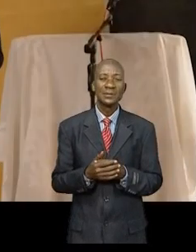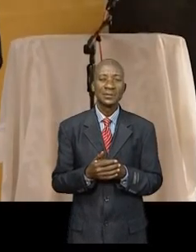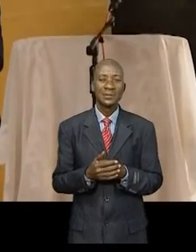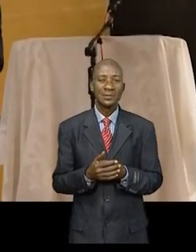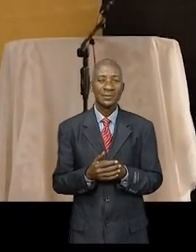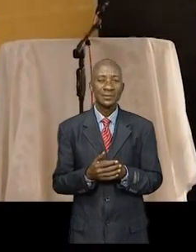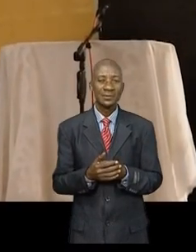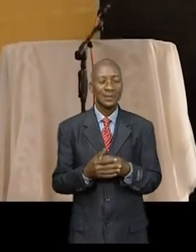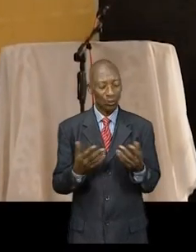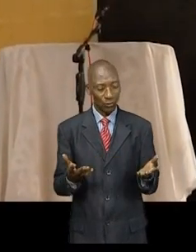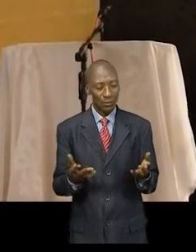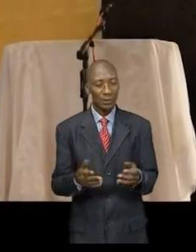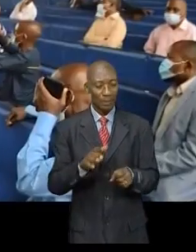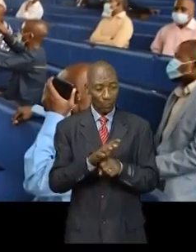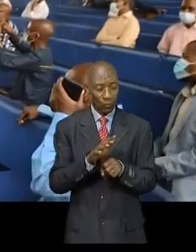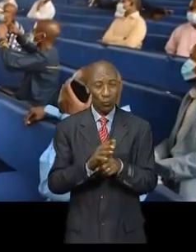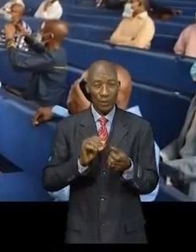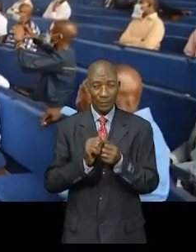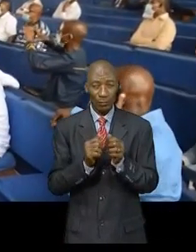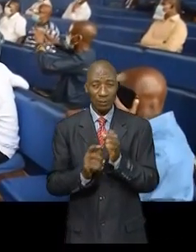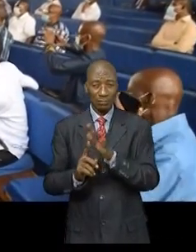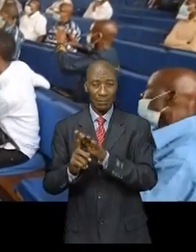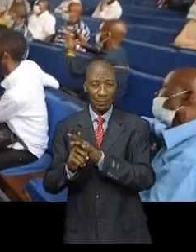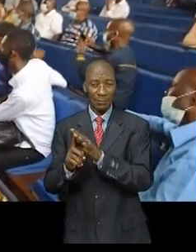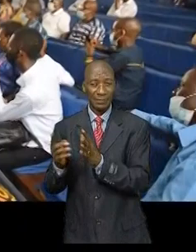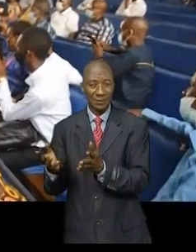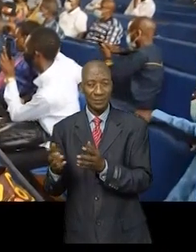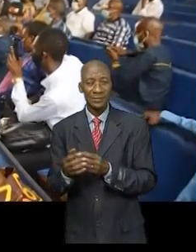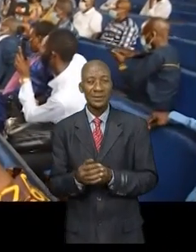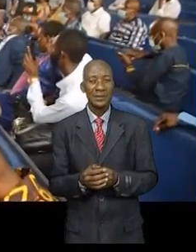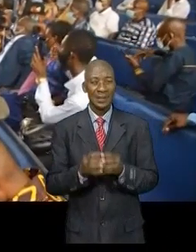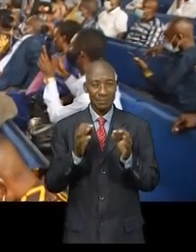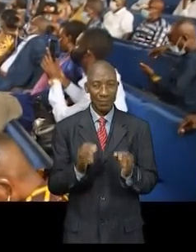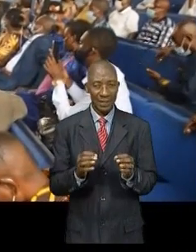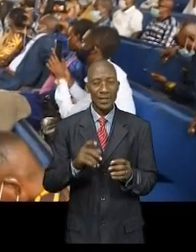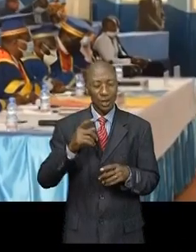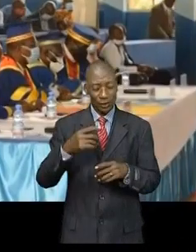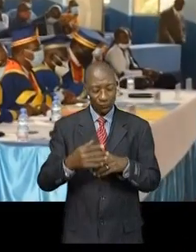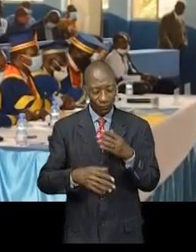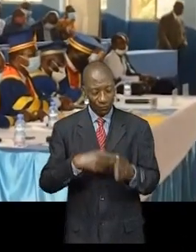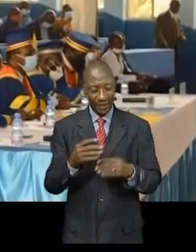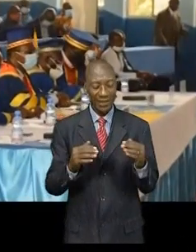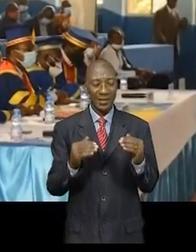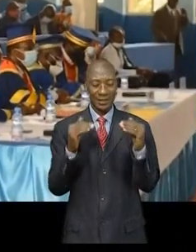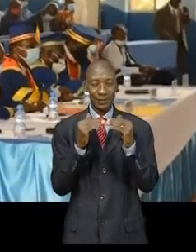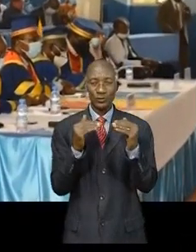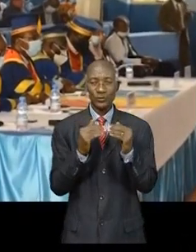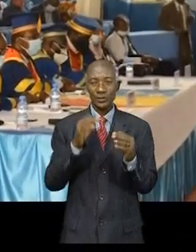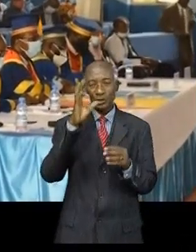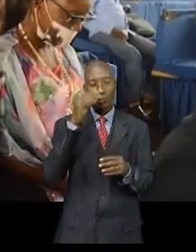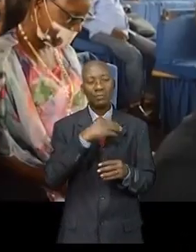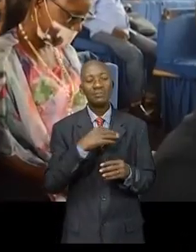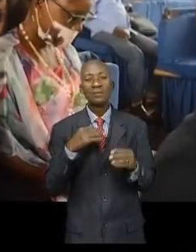leur apparition et toutes ces conditions créent la précarité chez l'individu, quelle qu'en soit l'origine. Et ces troubles sont